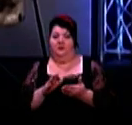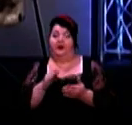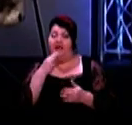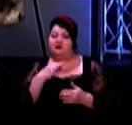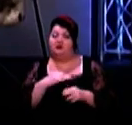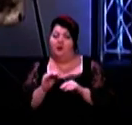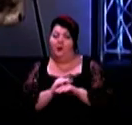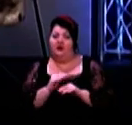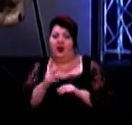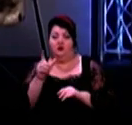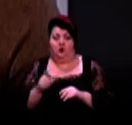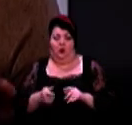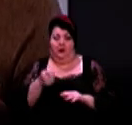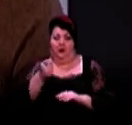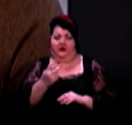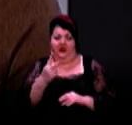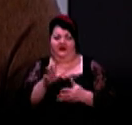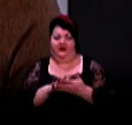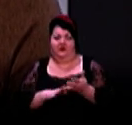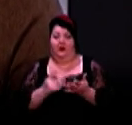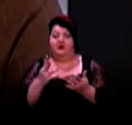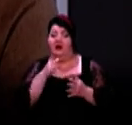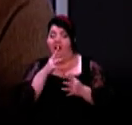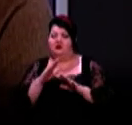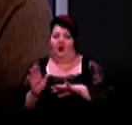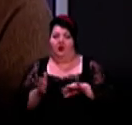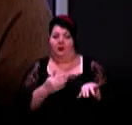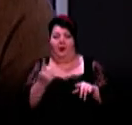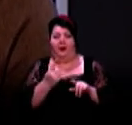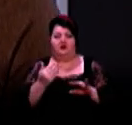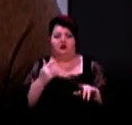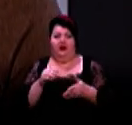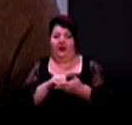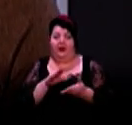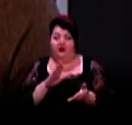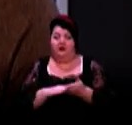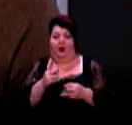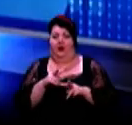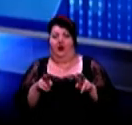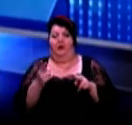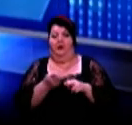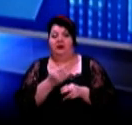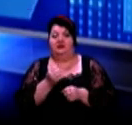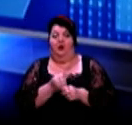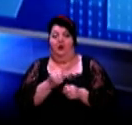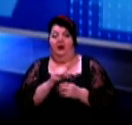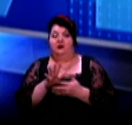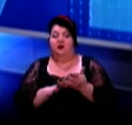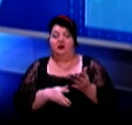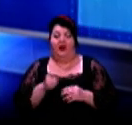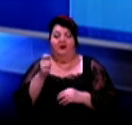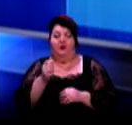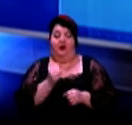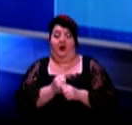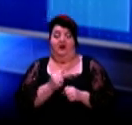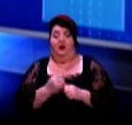людина подала ці дві заяви, скільки часу минає, перш ніж її реєструють як безробітну? Якщо заява подана в